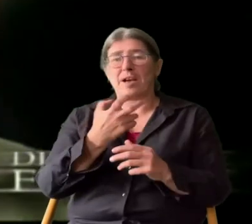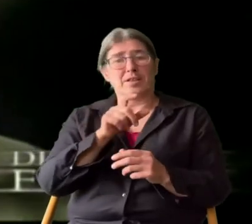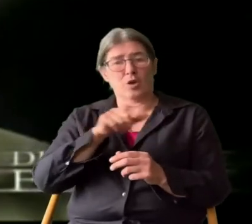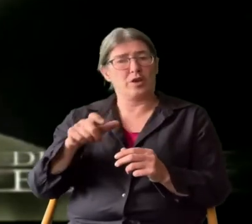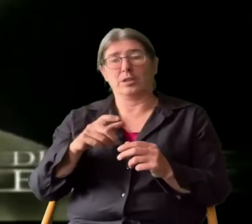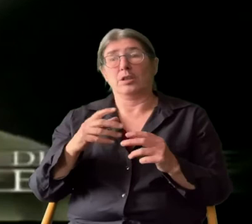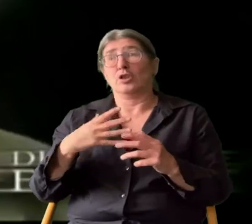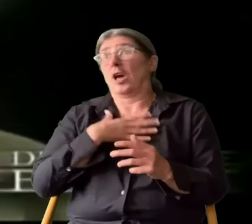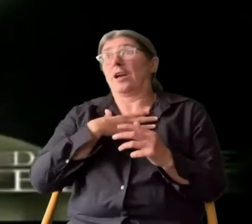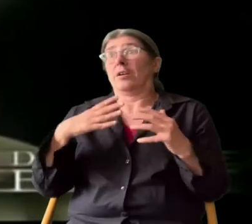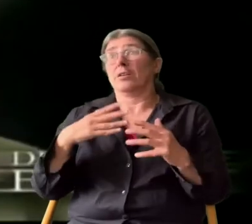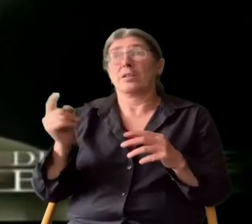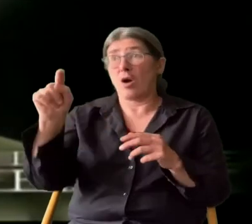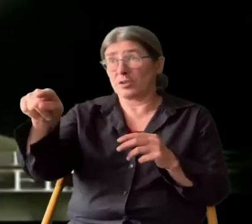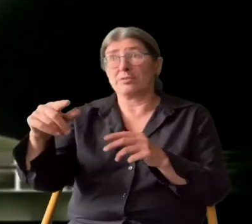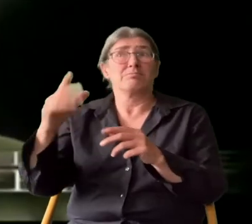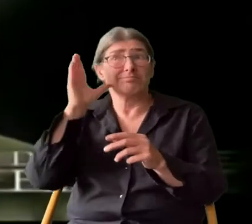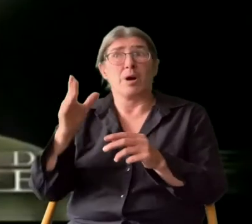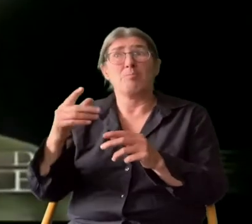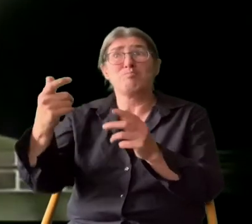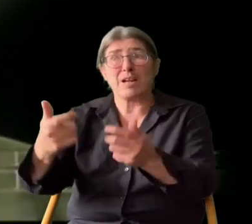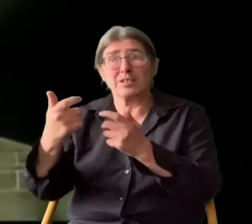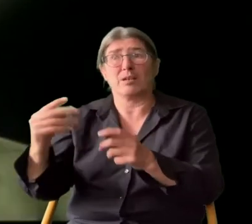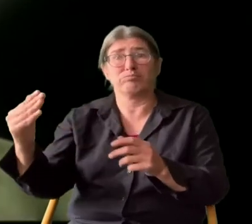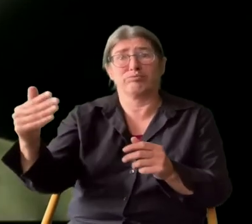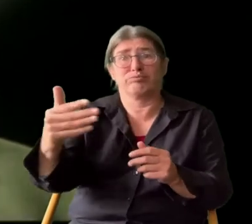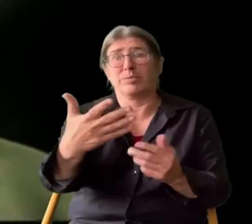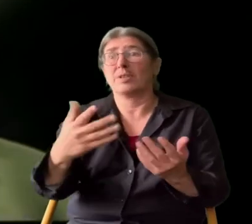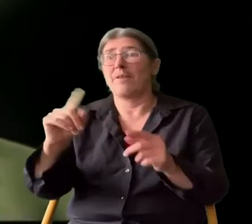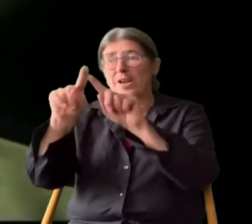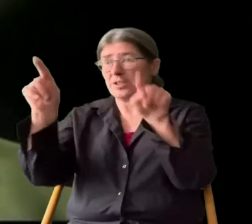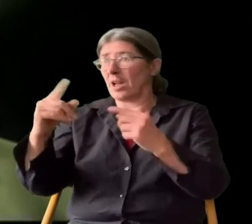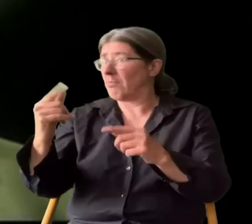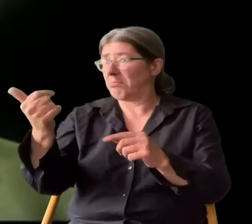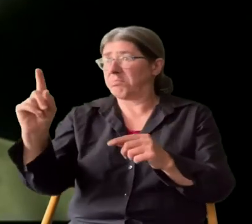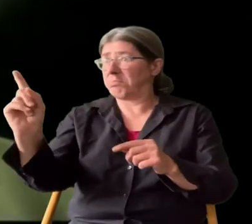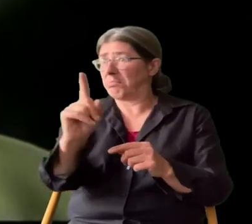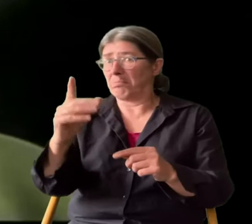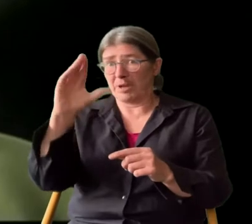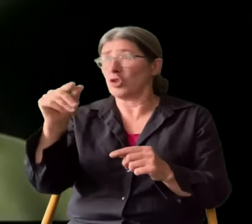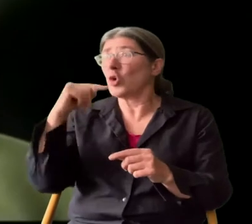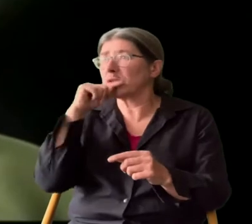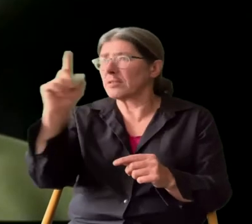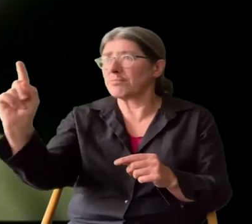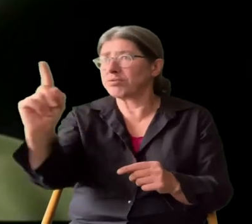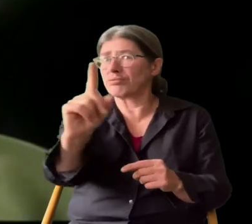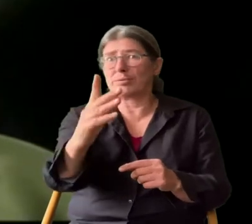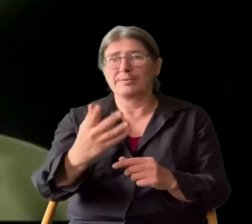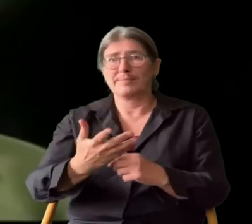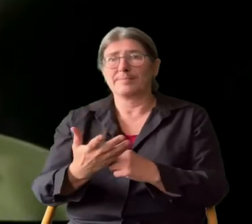Schreck erstarrt, draußen rollen die Panzer und dann huschte da eine Gestalt am Fenster vorbei, ein Russe.